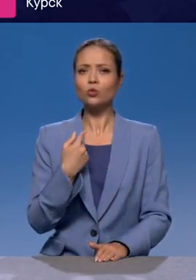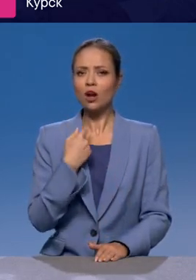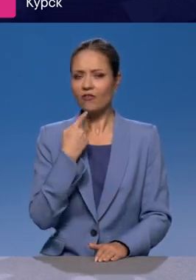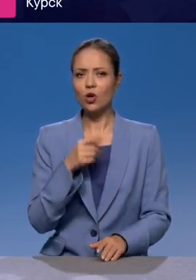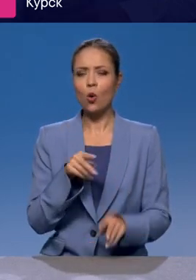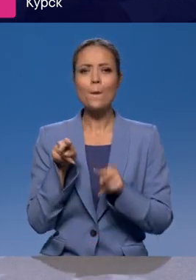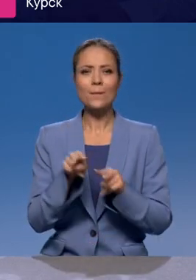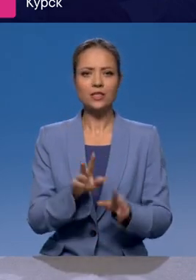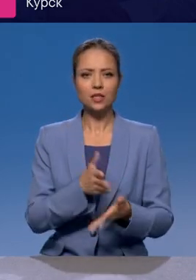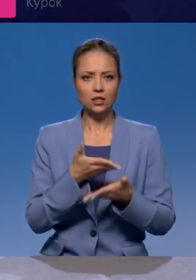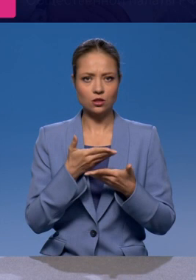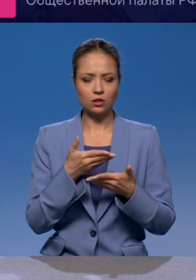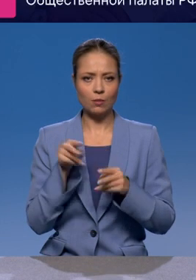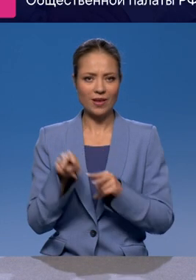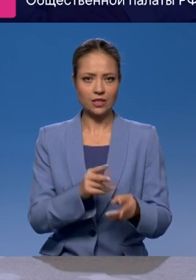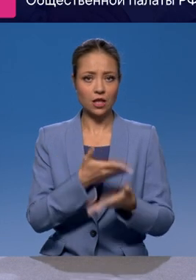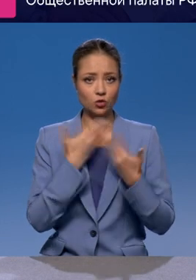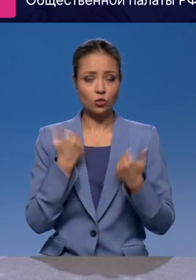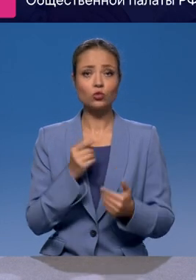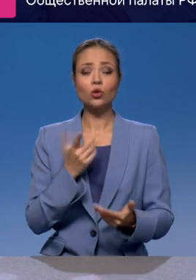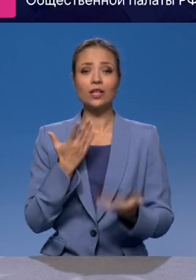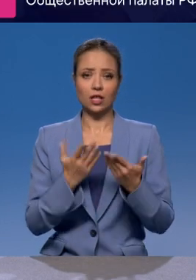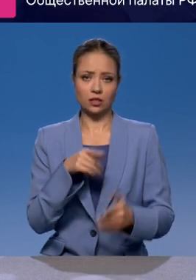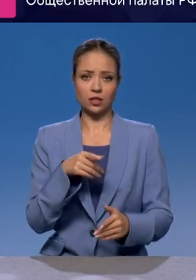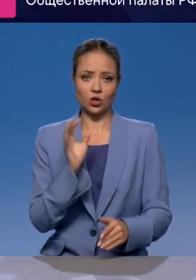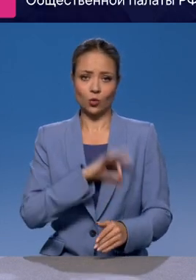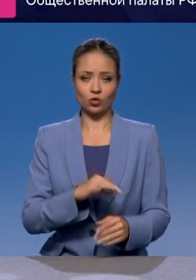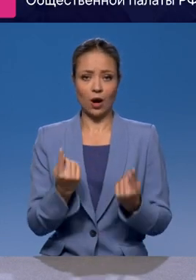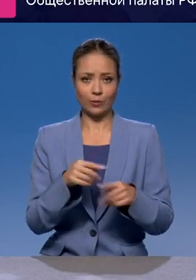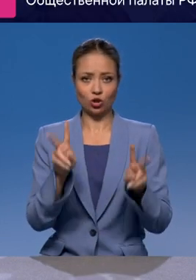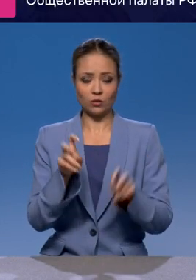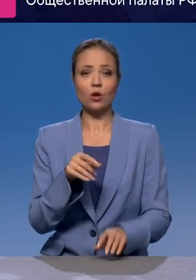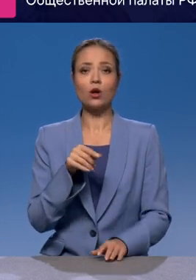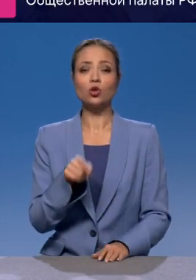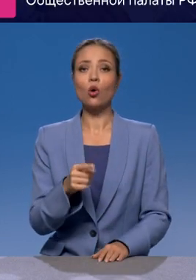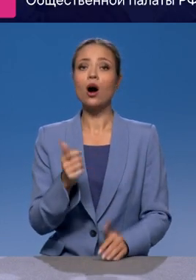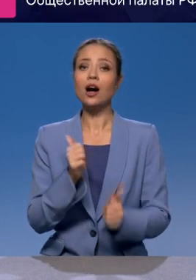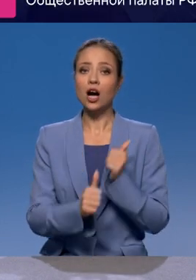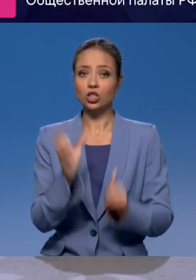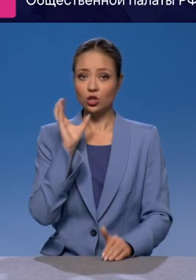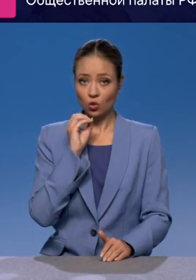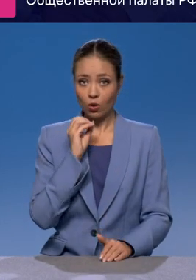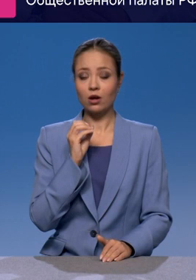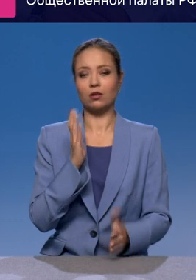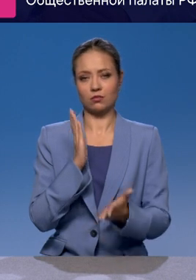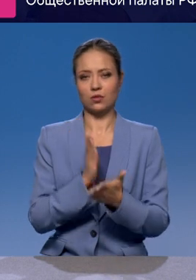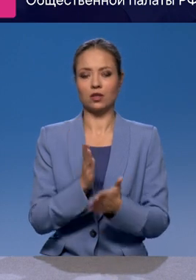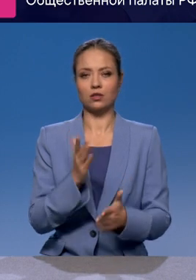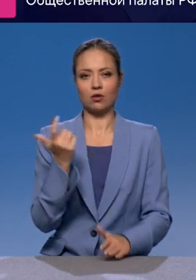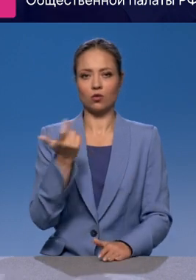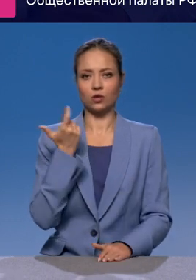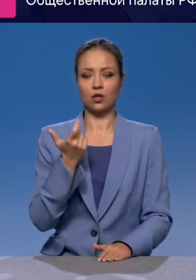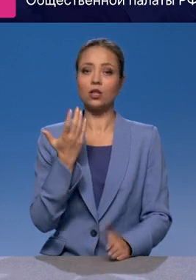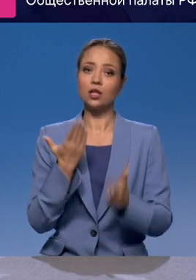что, если говорить классическим термином юриста, у каждой собаки так или иначе есть хозяин. Просто либо